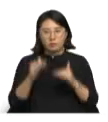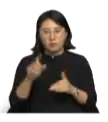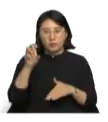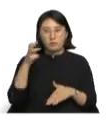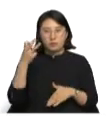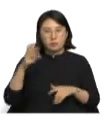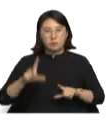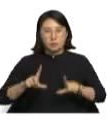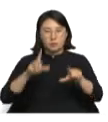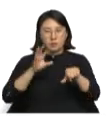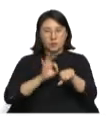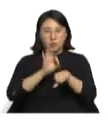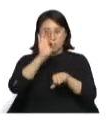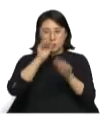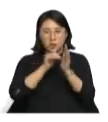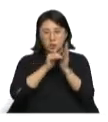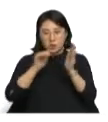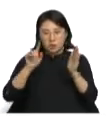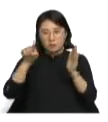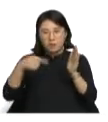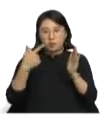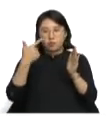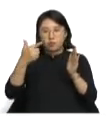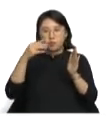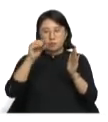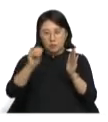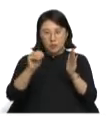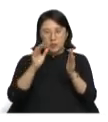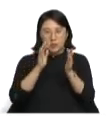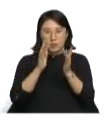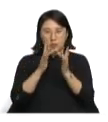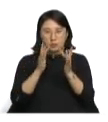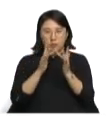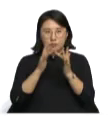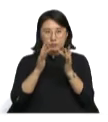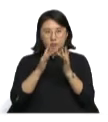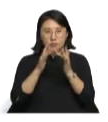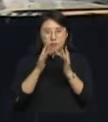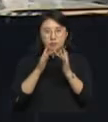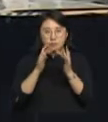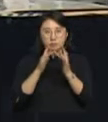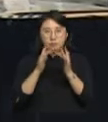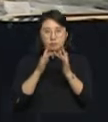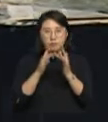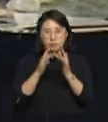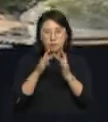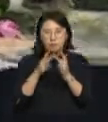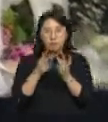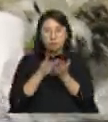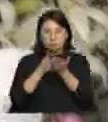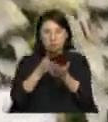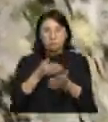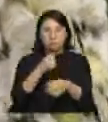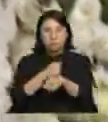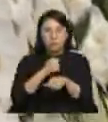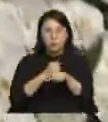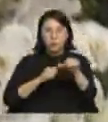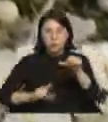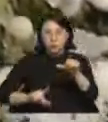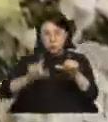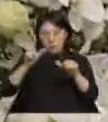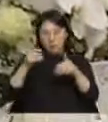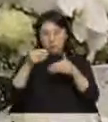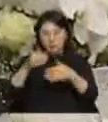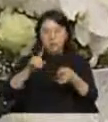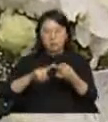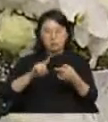13일 오전 10시 기준으로 106만여 명이 온라인 헌화를 했습니다. 반면 고 박 시장의 장례를 5일장으로